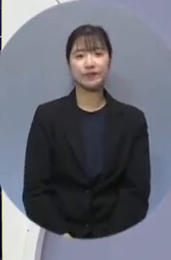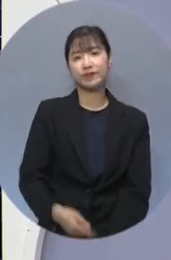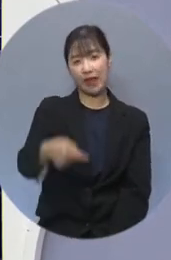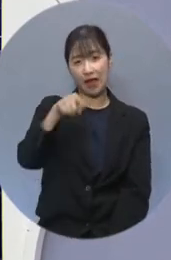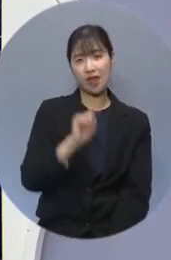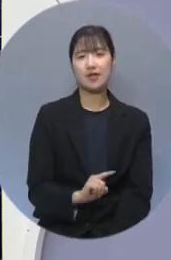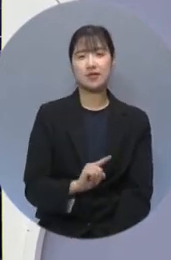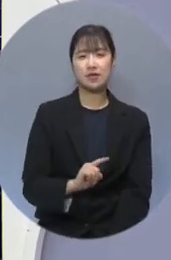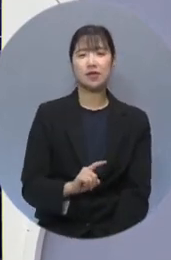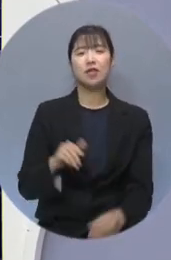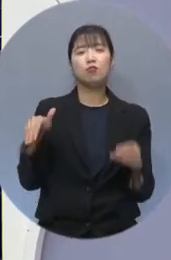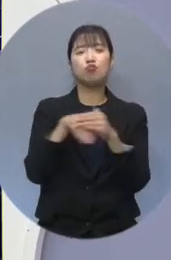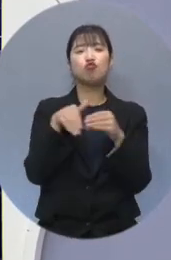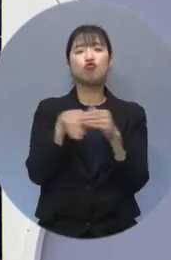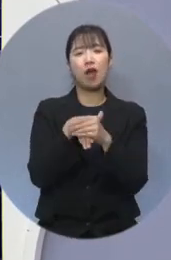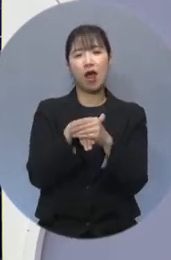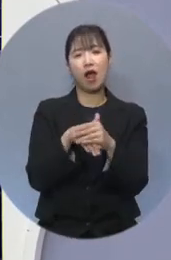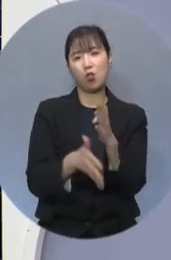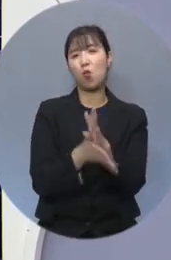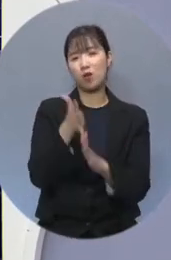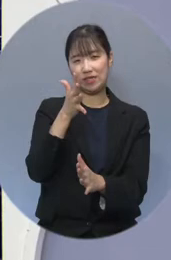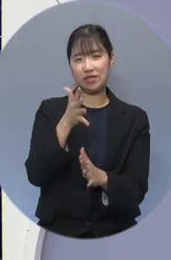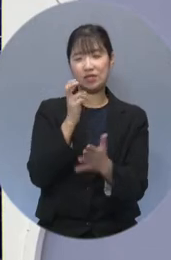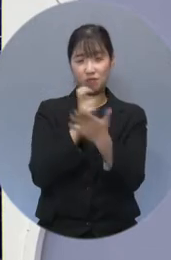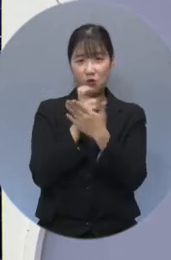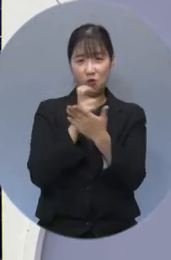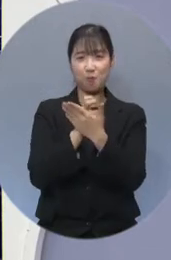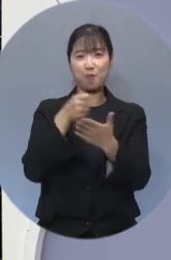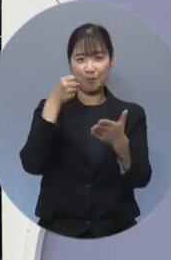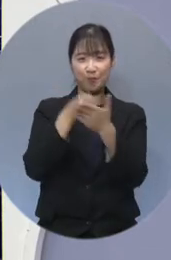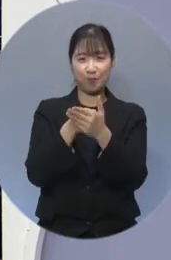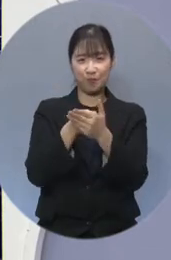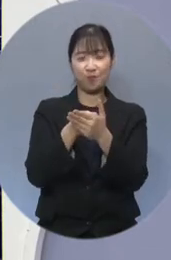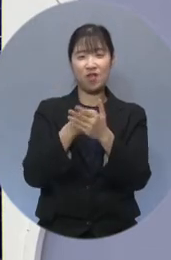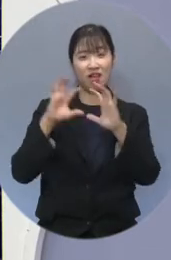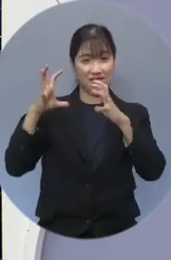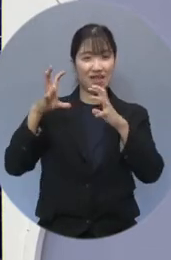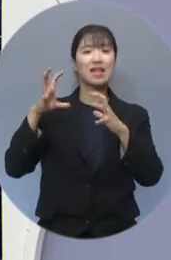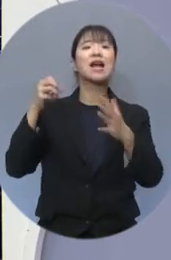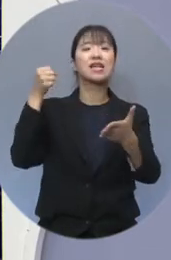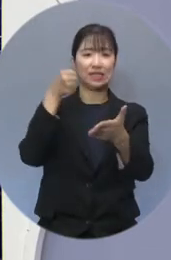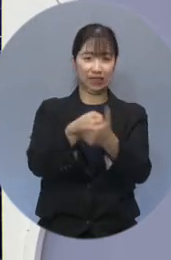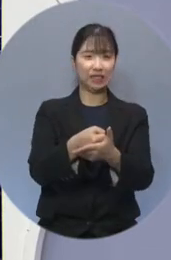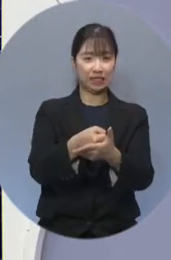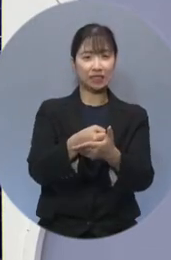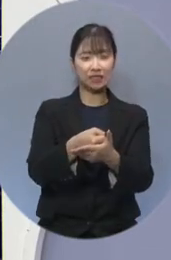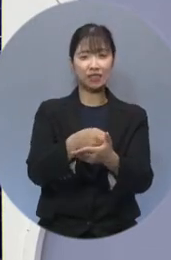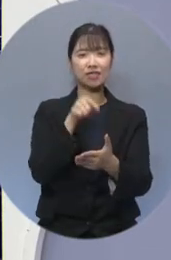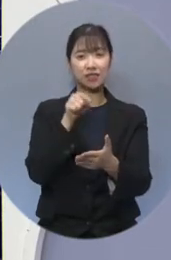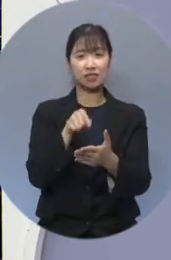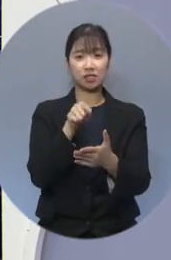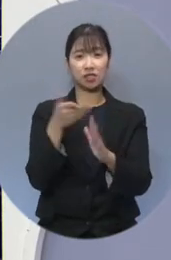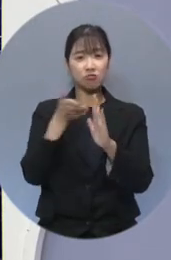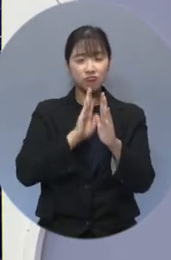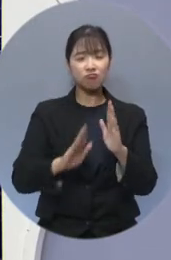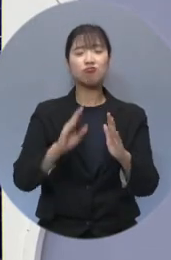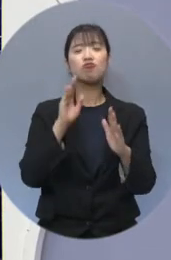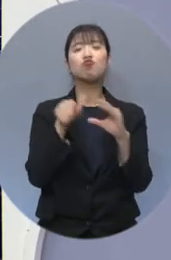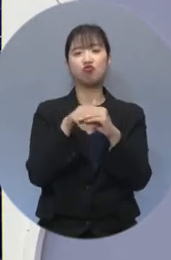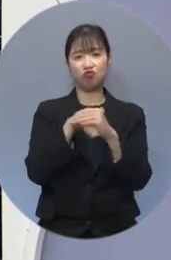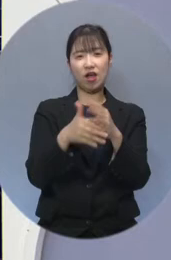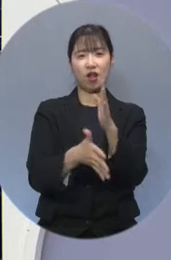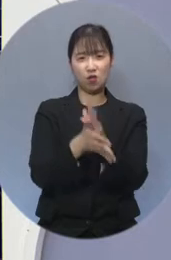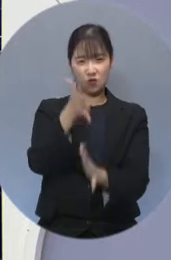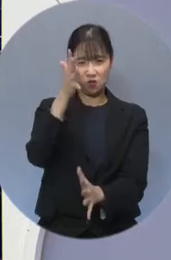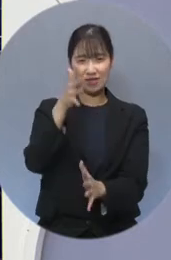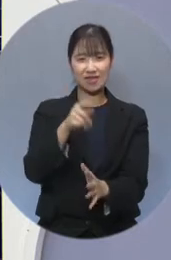그다음에 이제 문화도시라고 있습니다. 법정 문화도시 이제 네네. 국가가 지정하는 법으로 하는 법정 문화도시에 두 개가